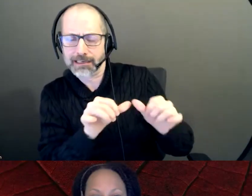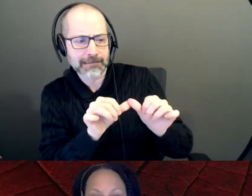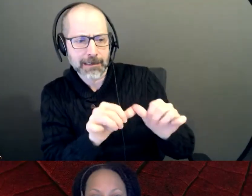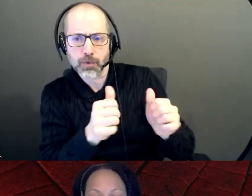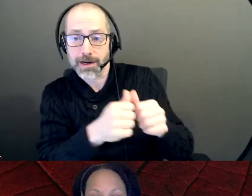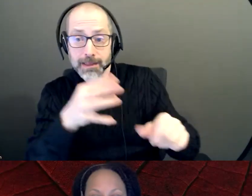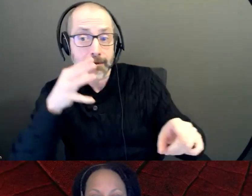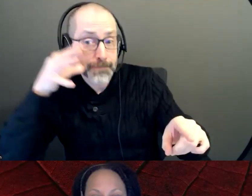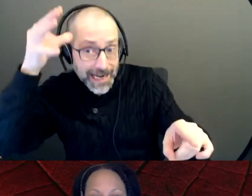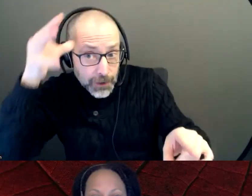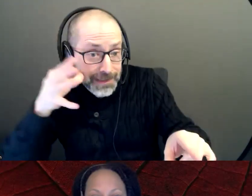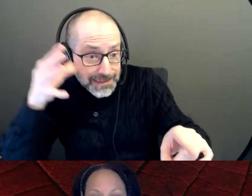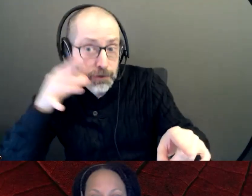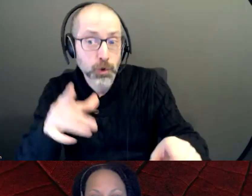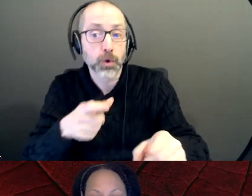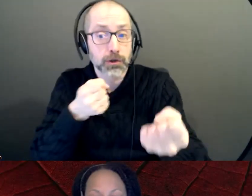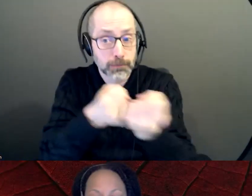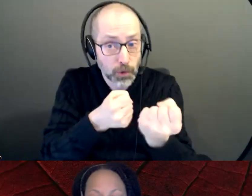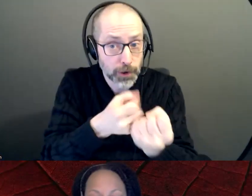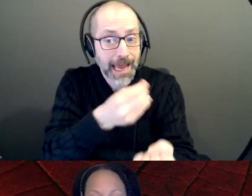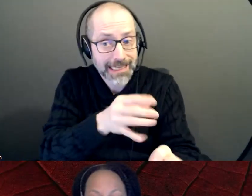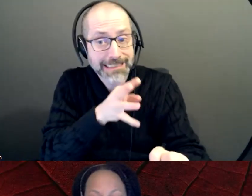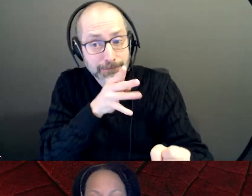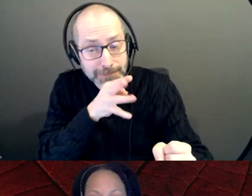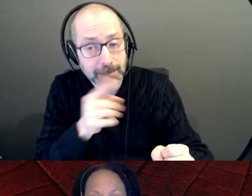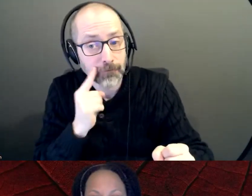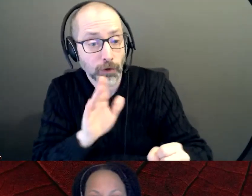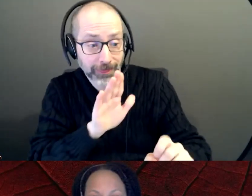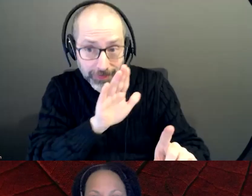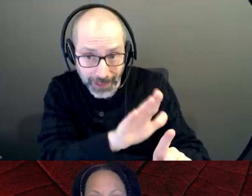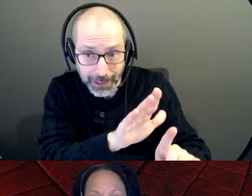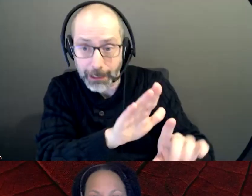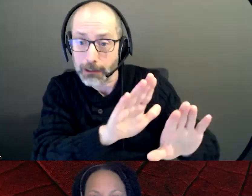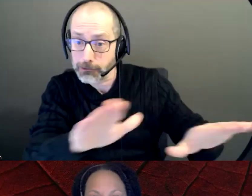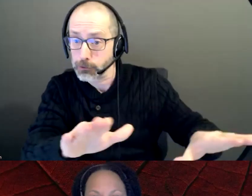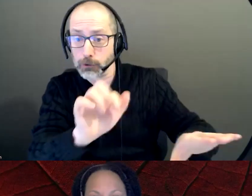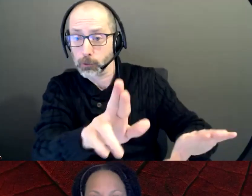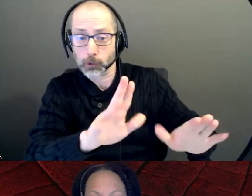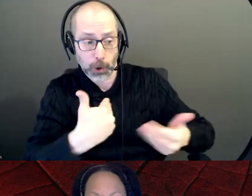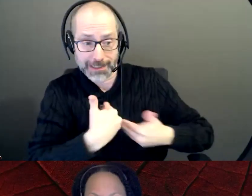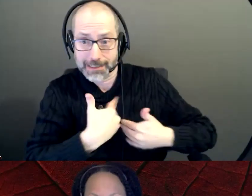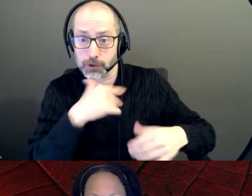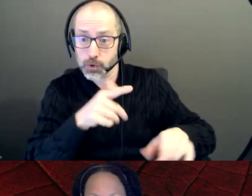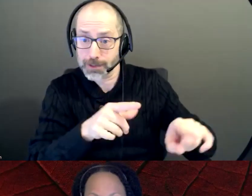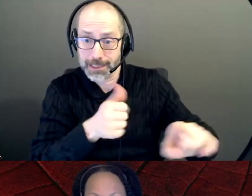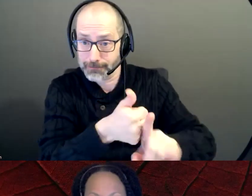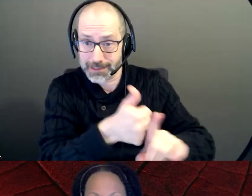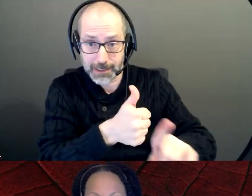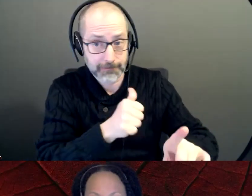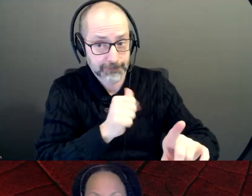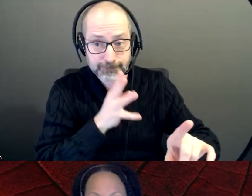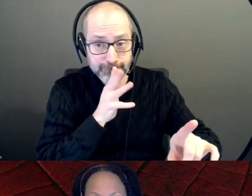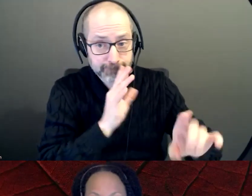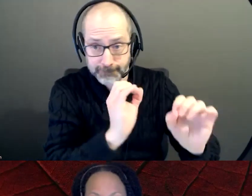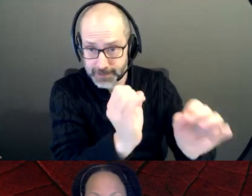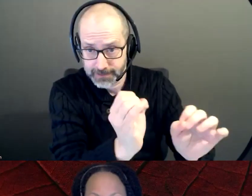supporting and ceux-là speaking for et les their parents, les amis, les non-speaking soutiens qui les loved soutiennent ones or et ceux qui soutiennent